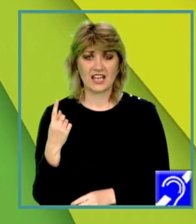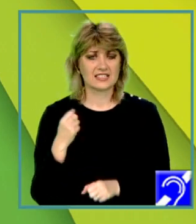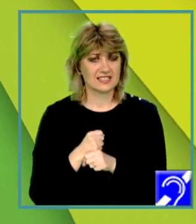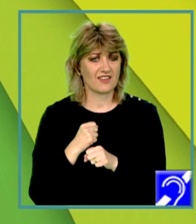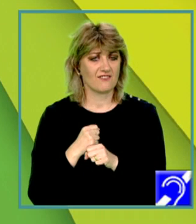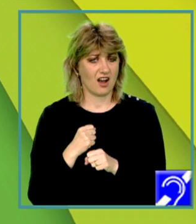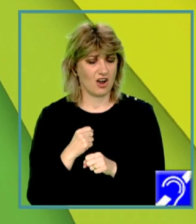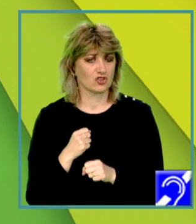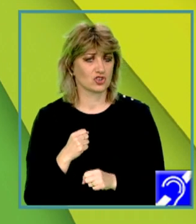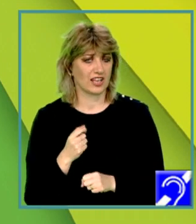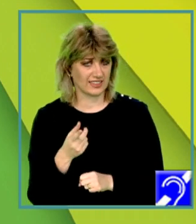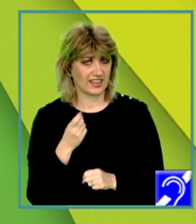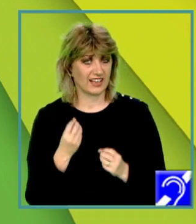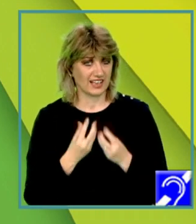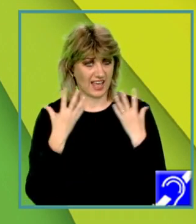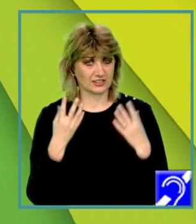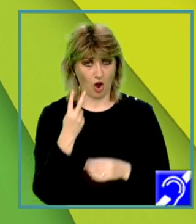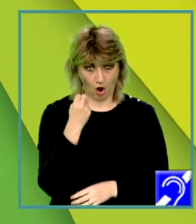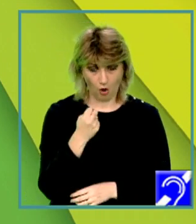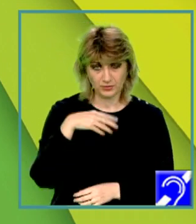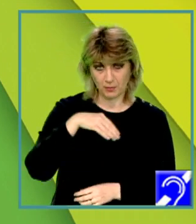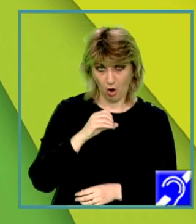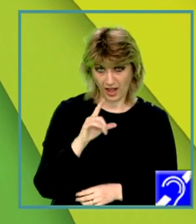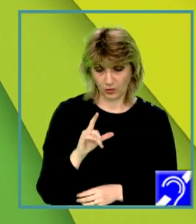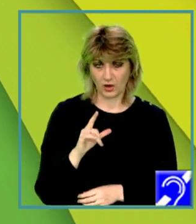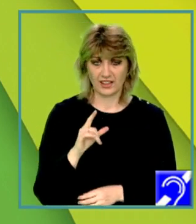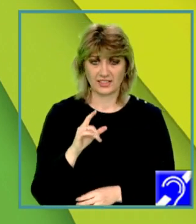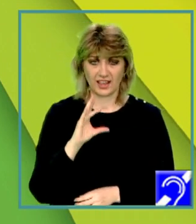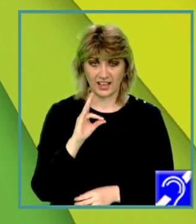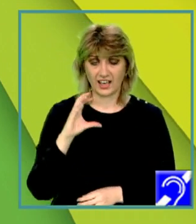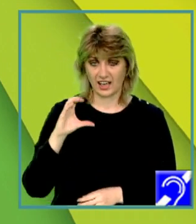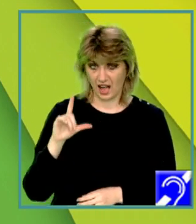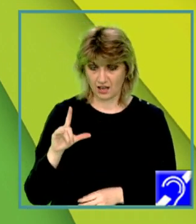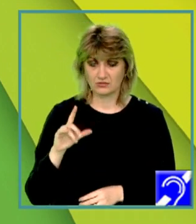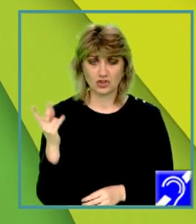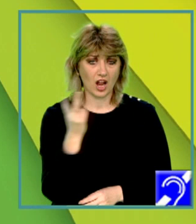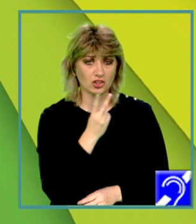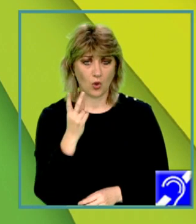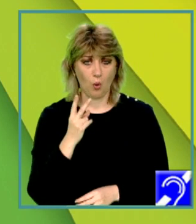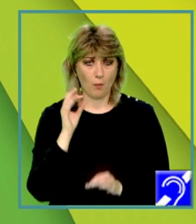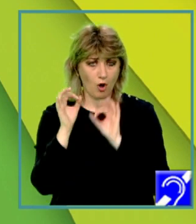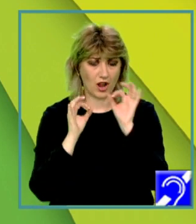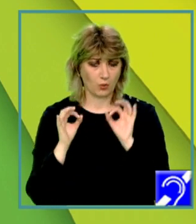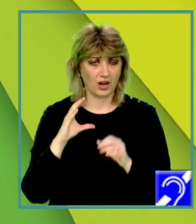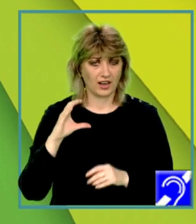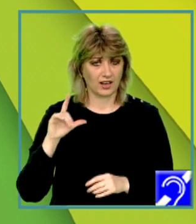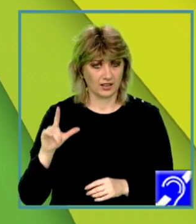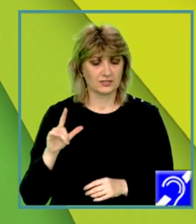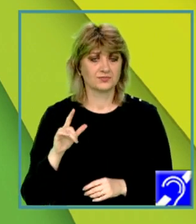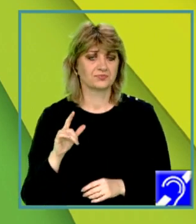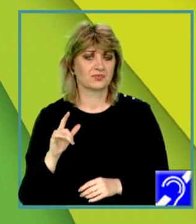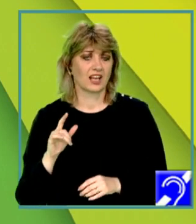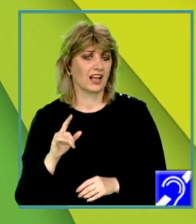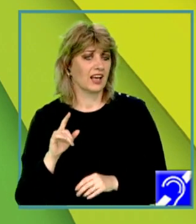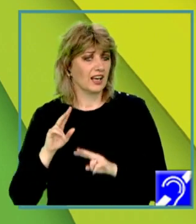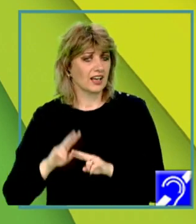din reacție opt molecule de acid clorhidric iar cele două molecule de clor hidrogen va rămâne